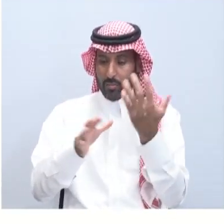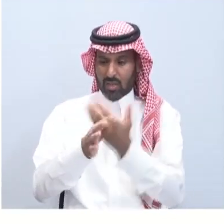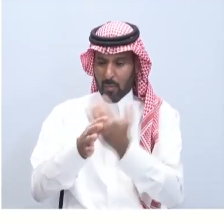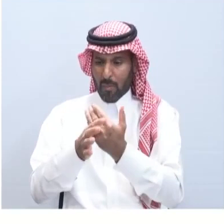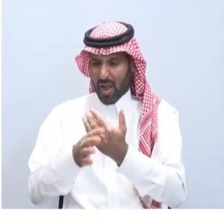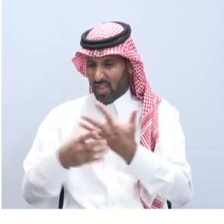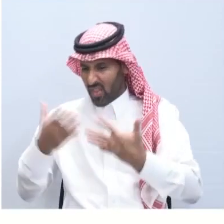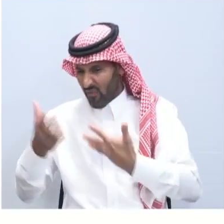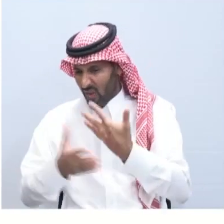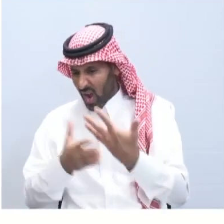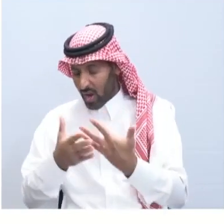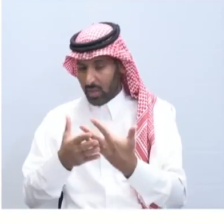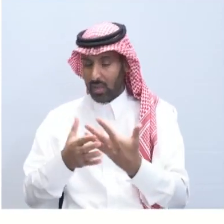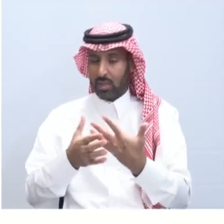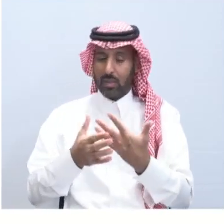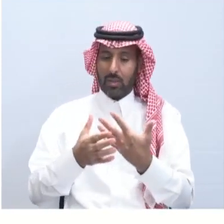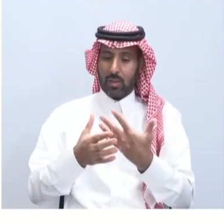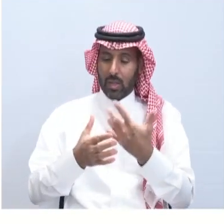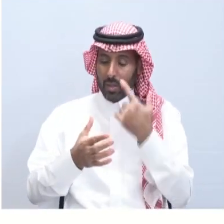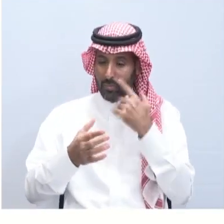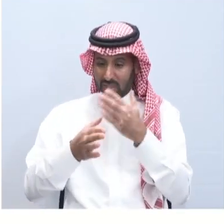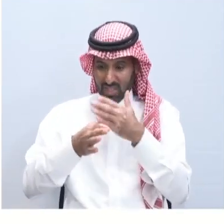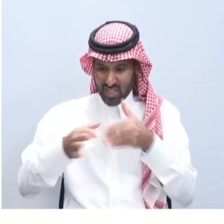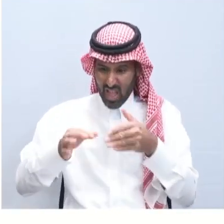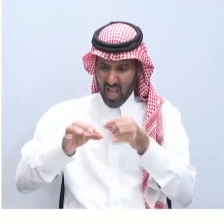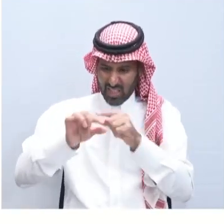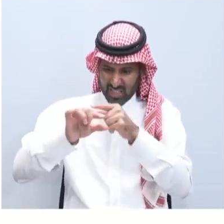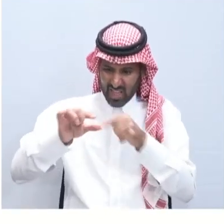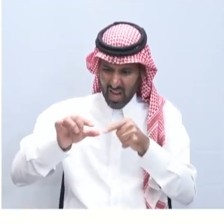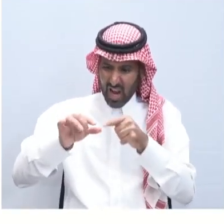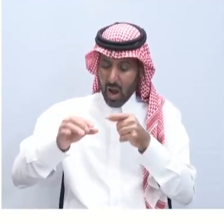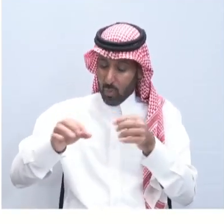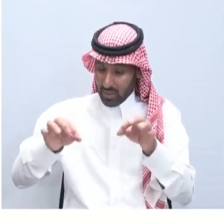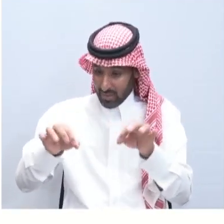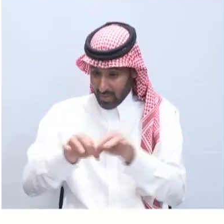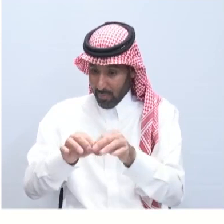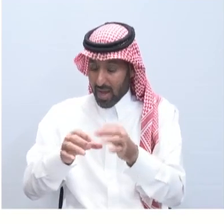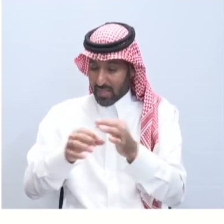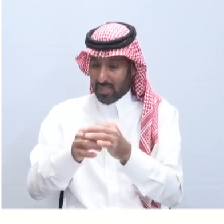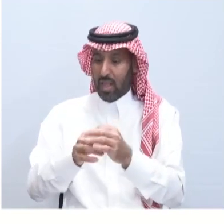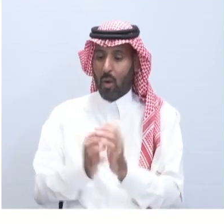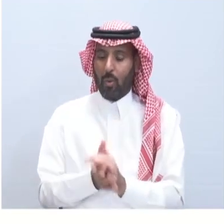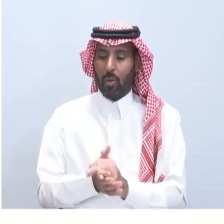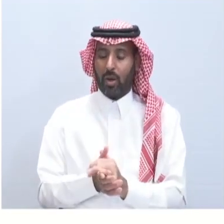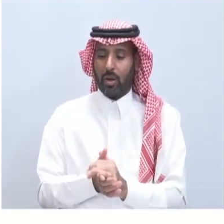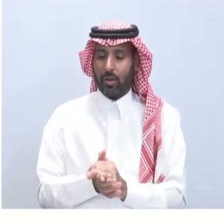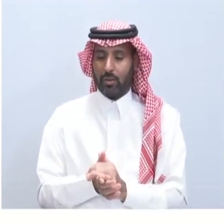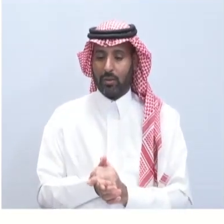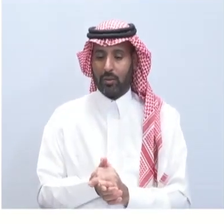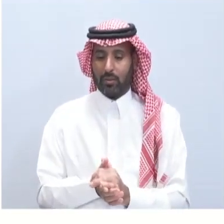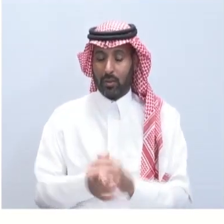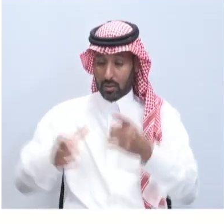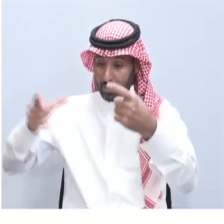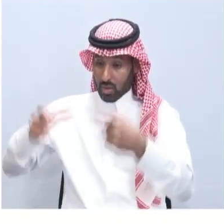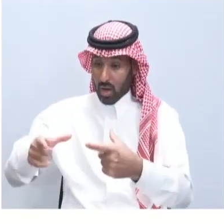النووي الذي يحدث من الانشطار او الاندماج النووي